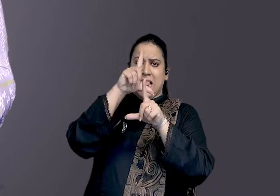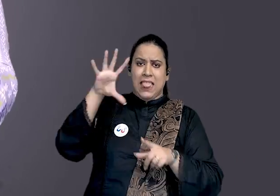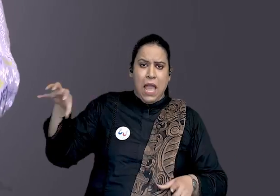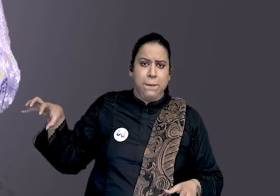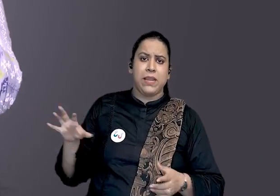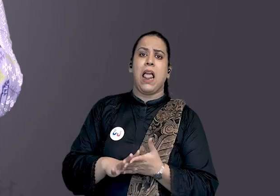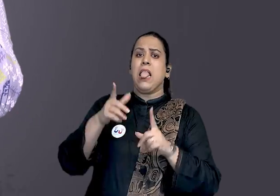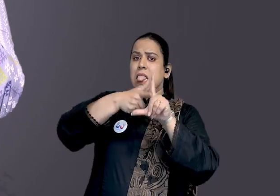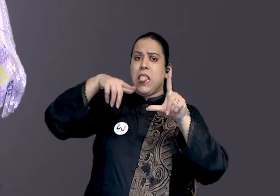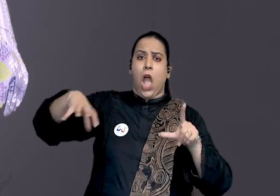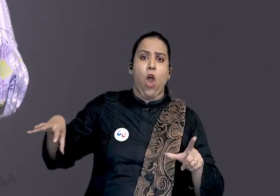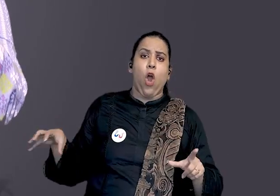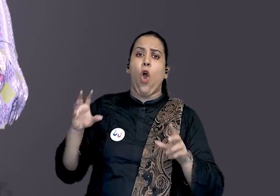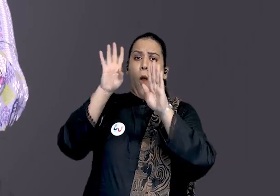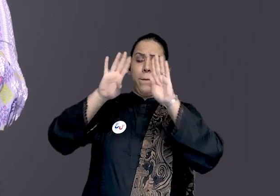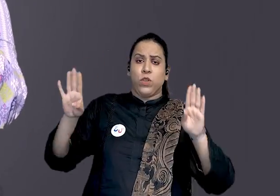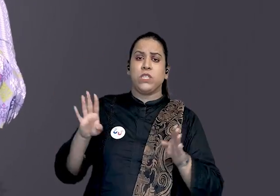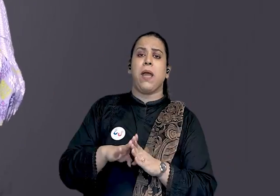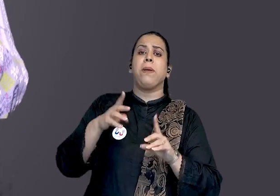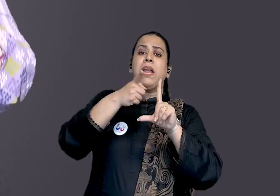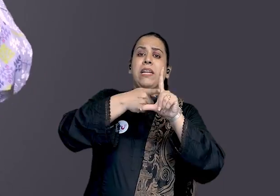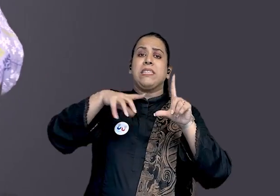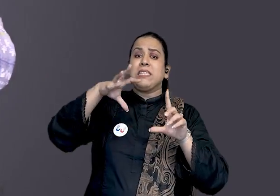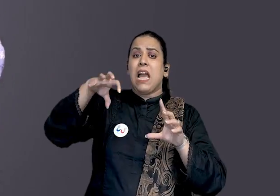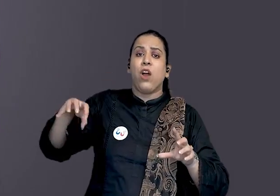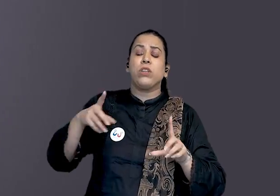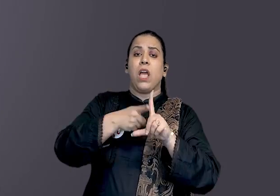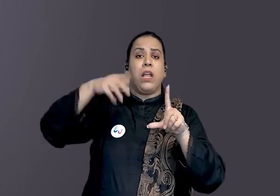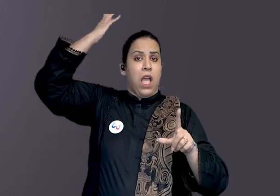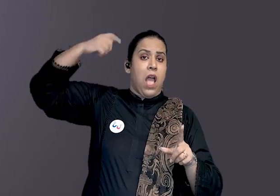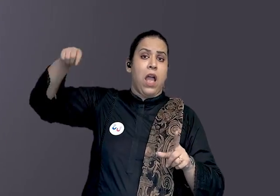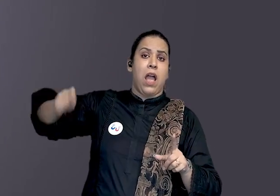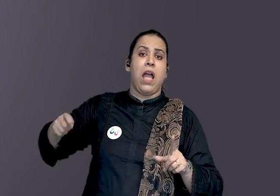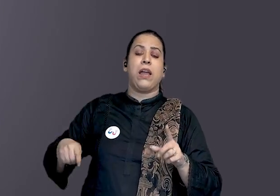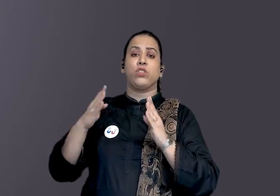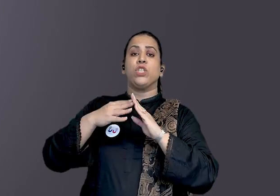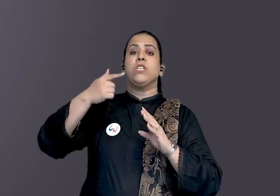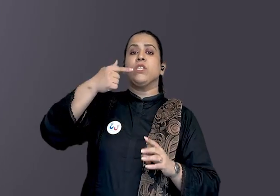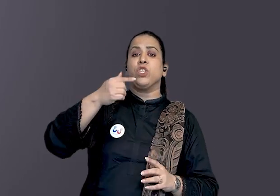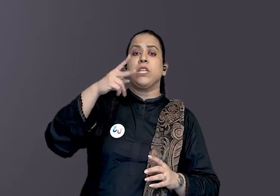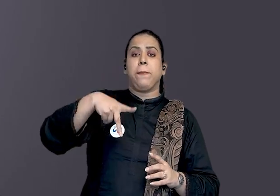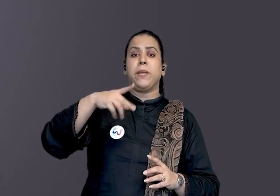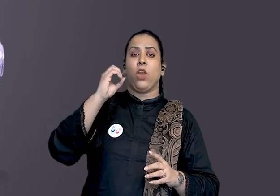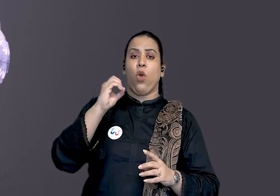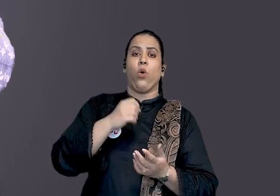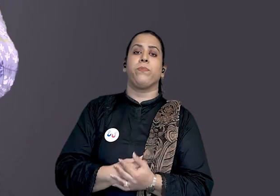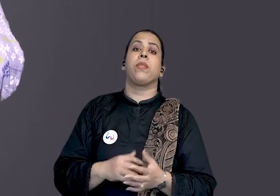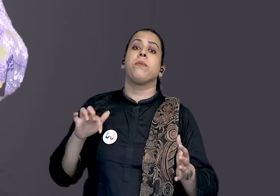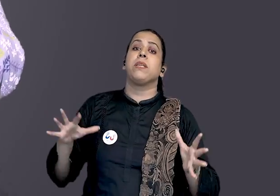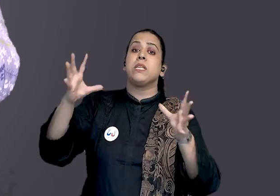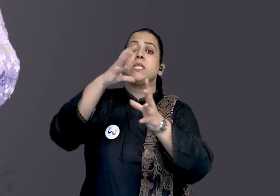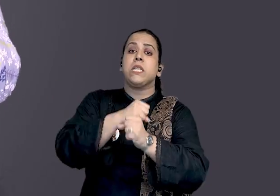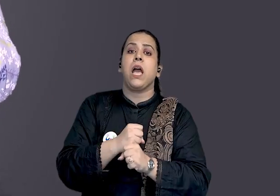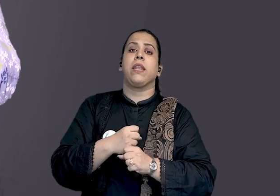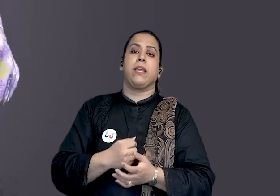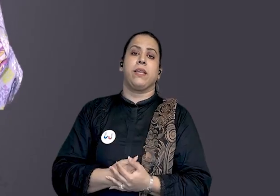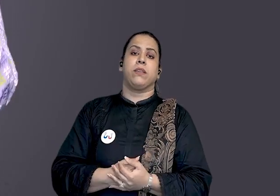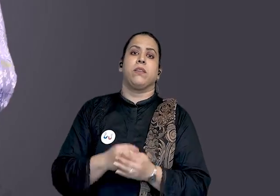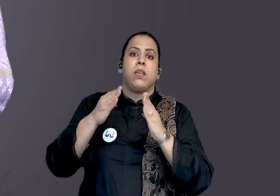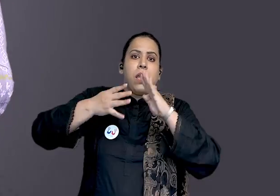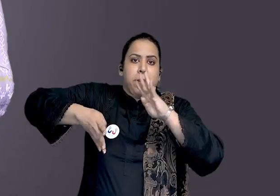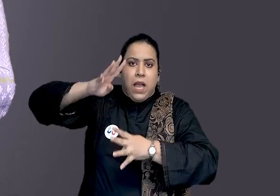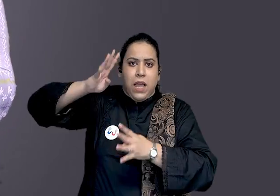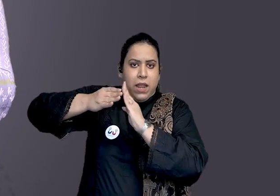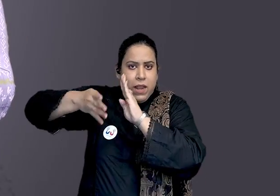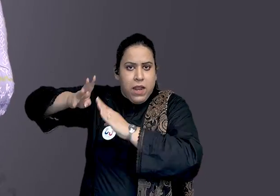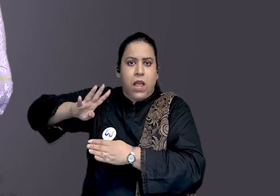وہ ساری کی ساری عمارات اور ان ساروں کی یہ سب کے سب ڈپارٹمنٹس ہیں. اب یہ ان کا کہیں سے